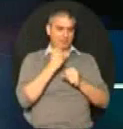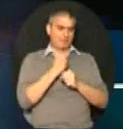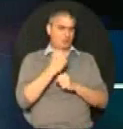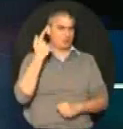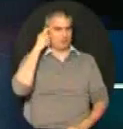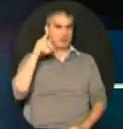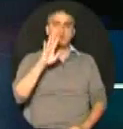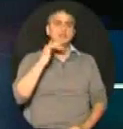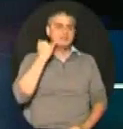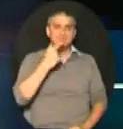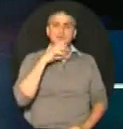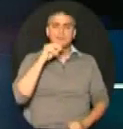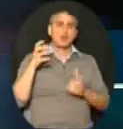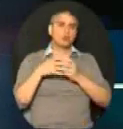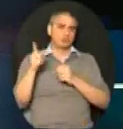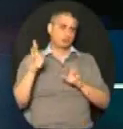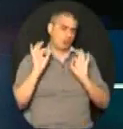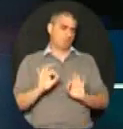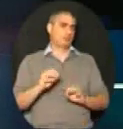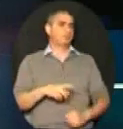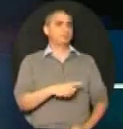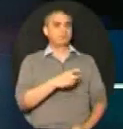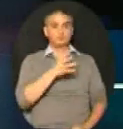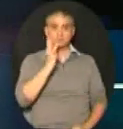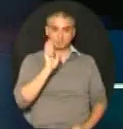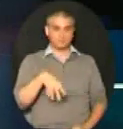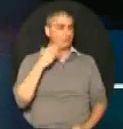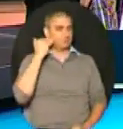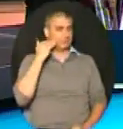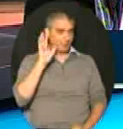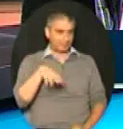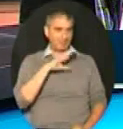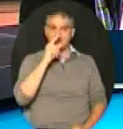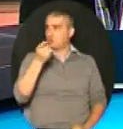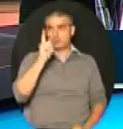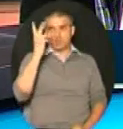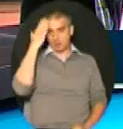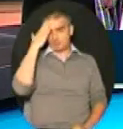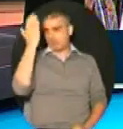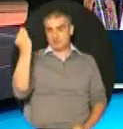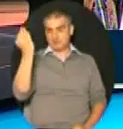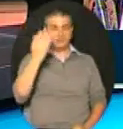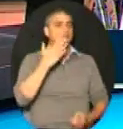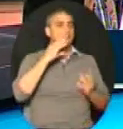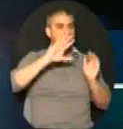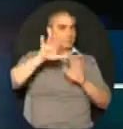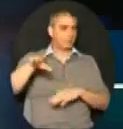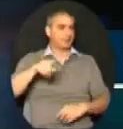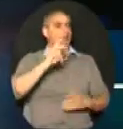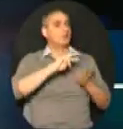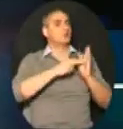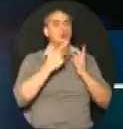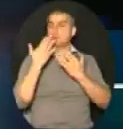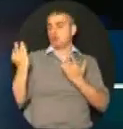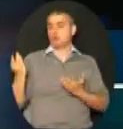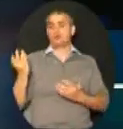העבודה. בוז'י מדבר על גוש עציון. תשאלי את ציפי נורדה. גם ציפי לבני. תודה. כנראה שאתה לא מכיר כאן. תודה לכם. אני יודעת את ז'בוטינסקי יותר